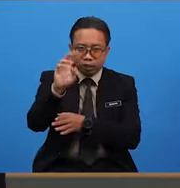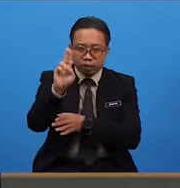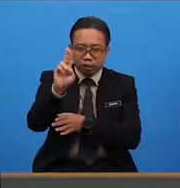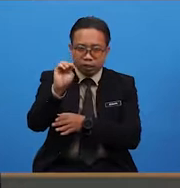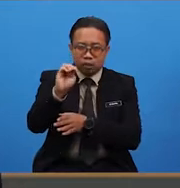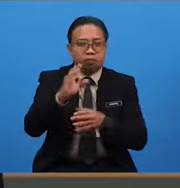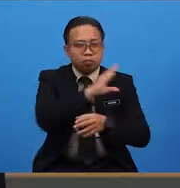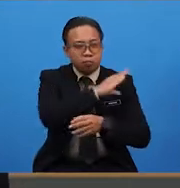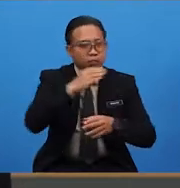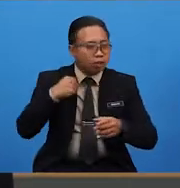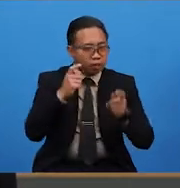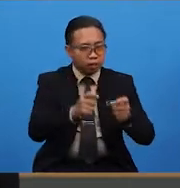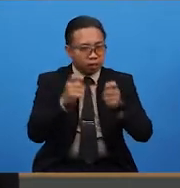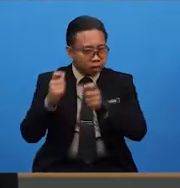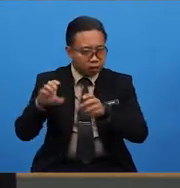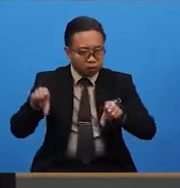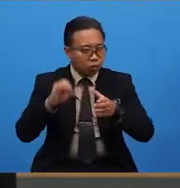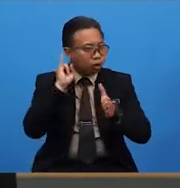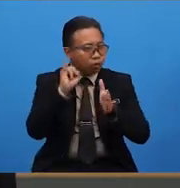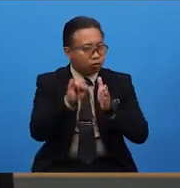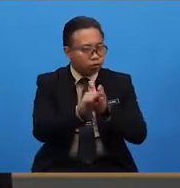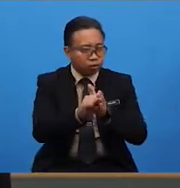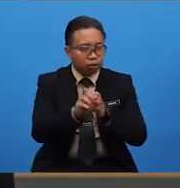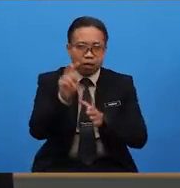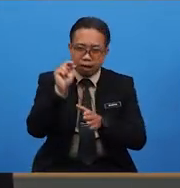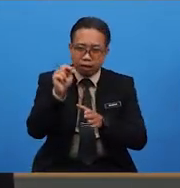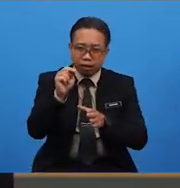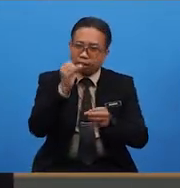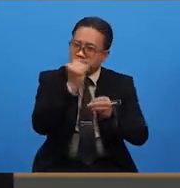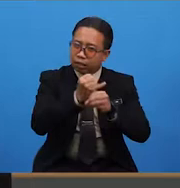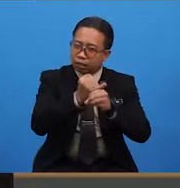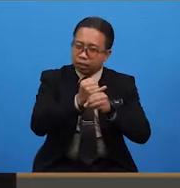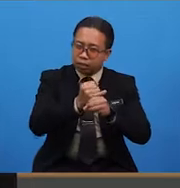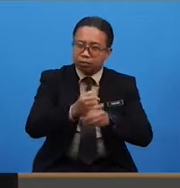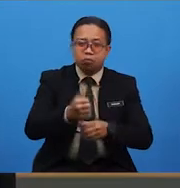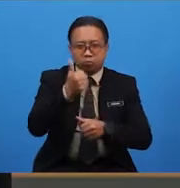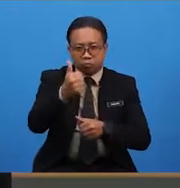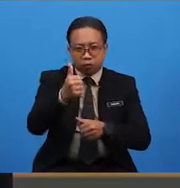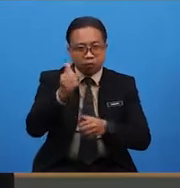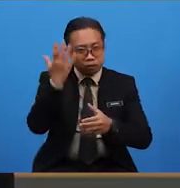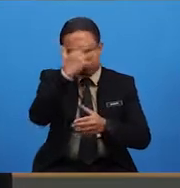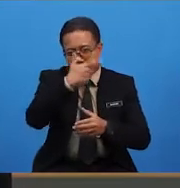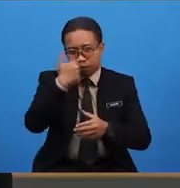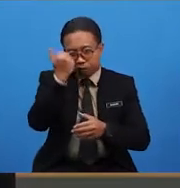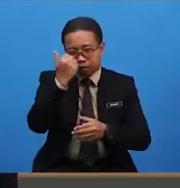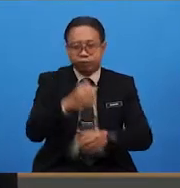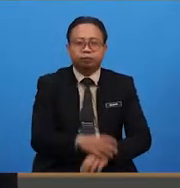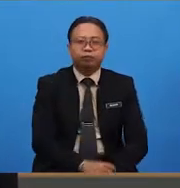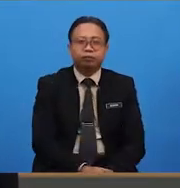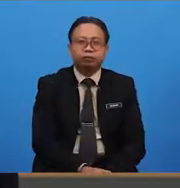dalam penghasilan ilustrasi bagi memastikan hasil karya mereka lebih menarik cantik